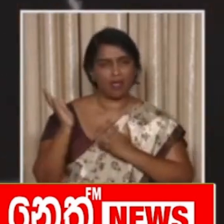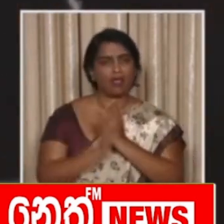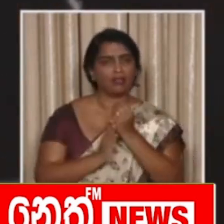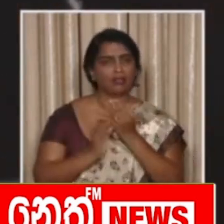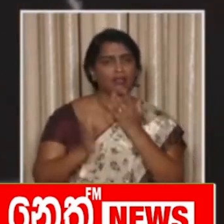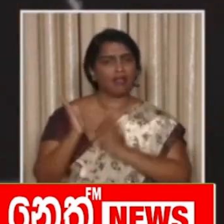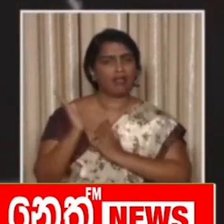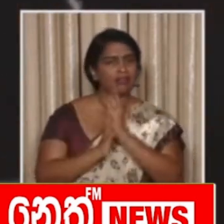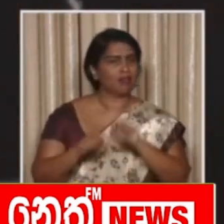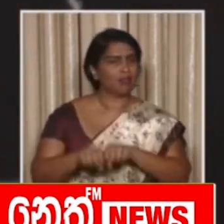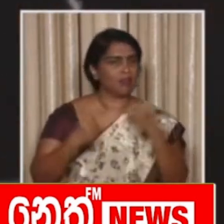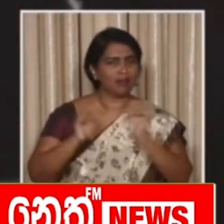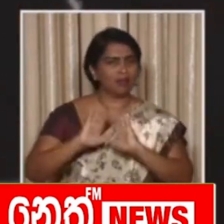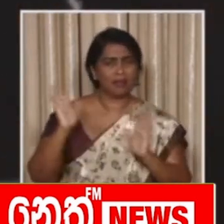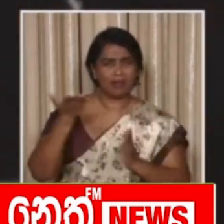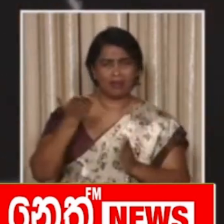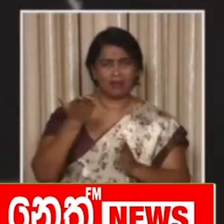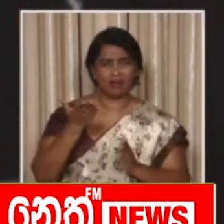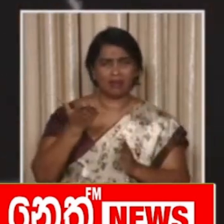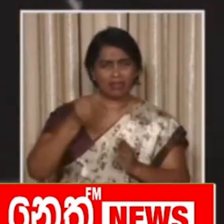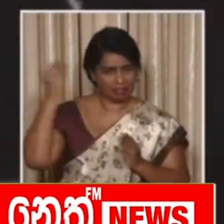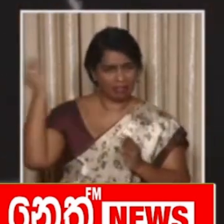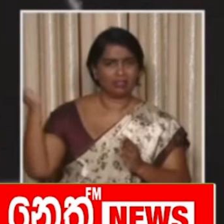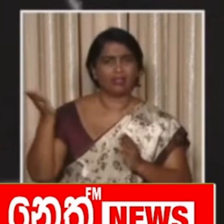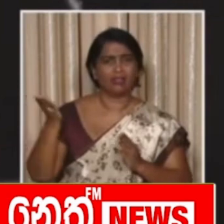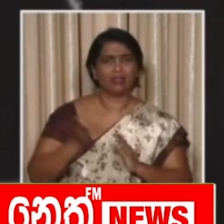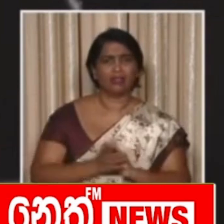අයිතිය උල්ලංඝනය කරන්න එපා ඔබතුමා ඒක දෙන්න